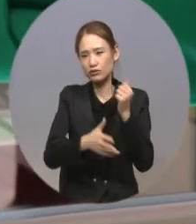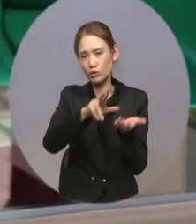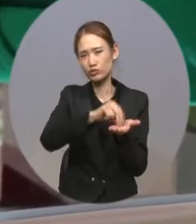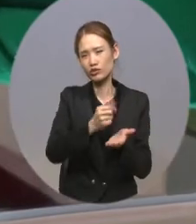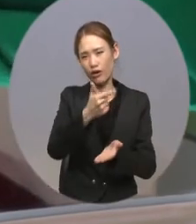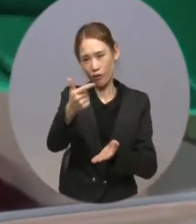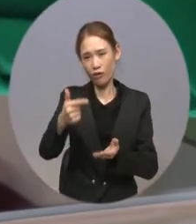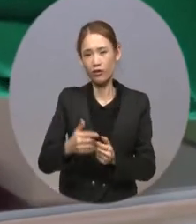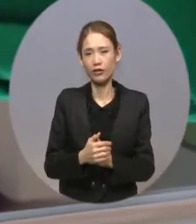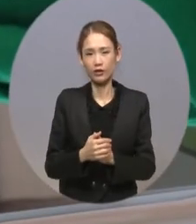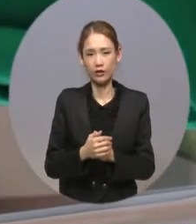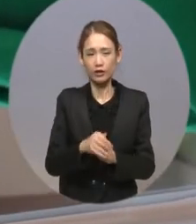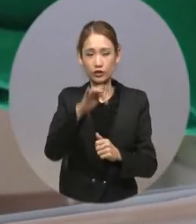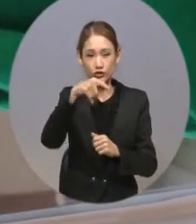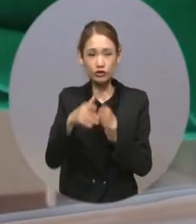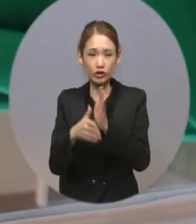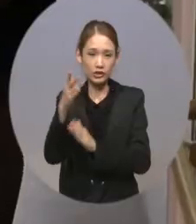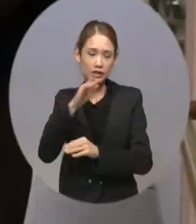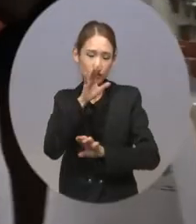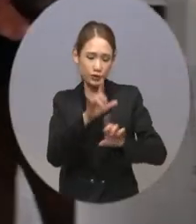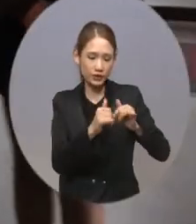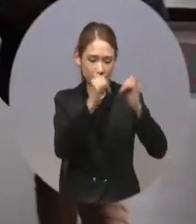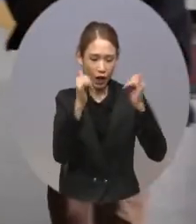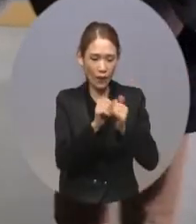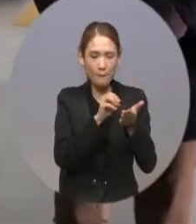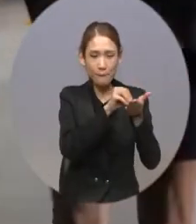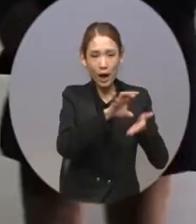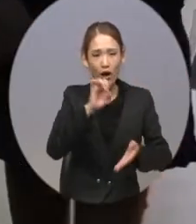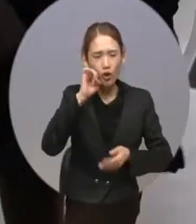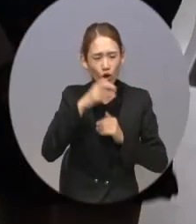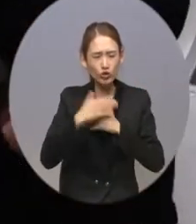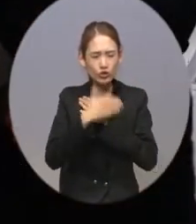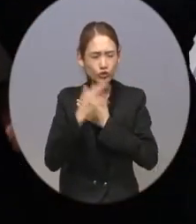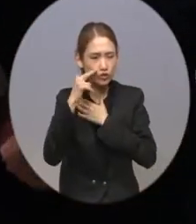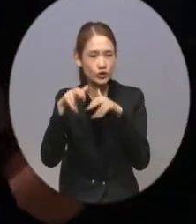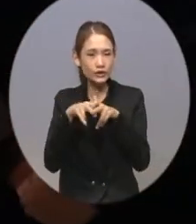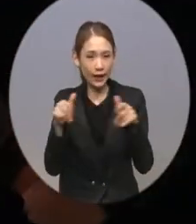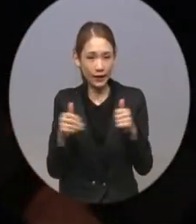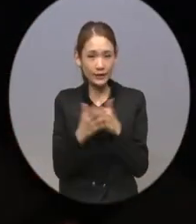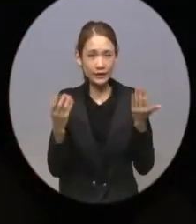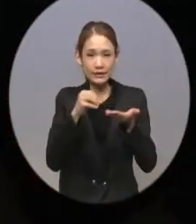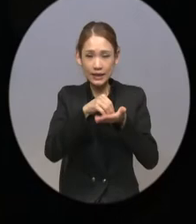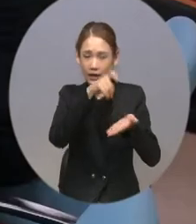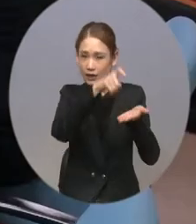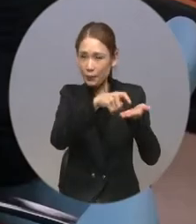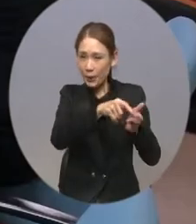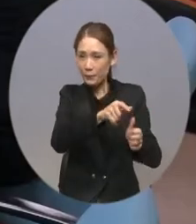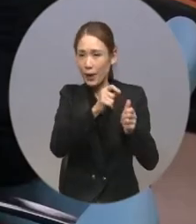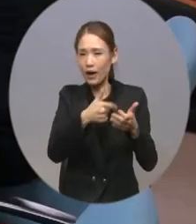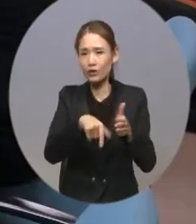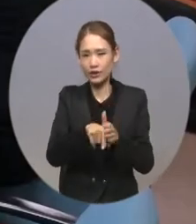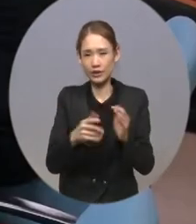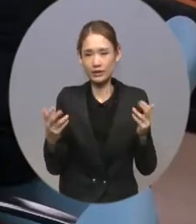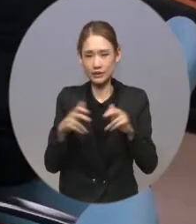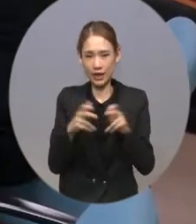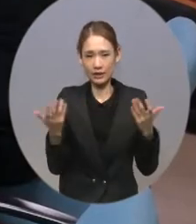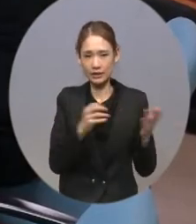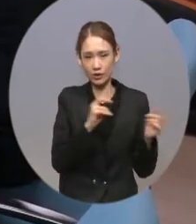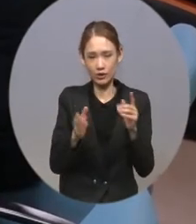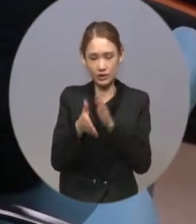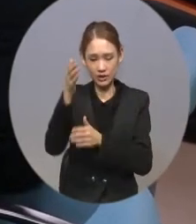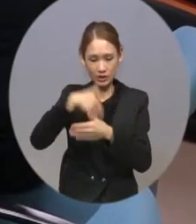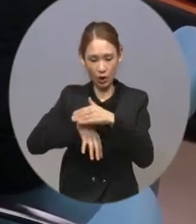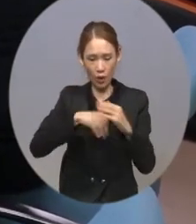다가옵니다. 순천시가 현실적으로 사회 진출이 어려운 중증 장애인에게 일자리 촉진을 위한 장애인 직업재활시설